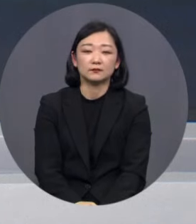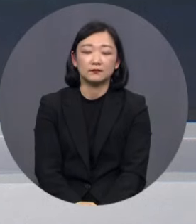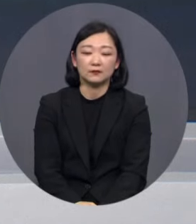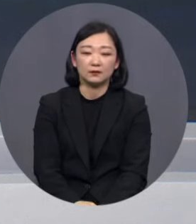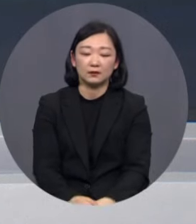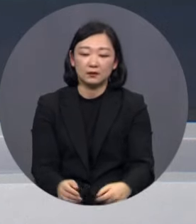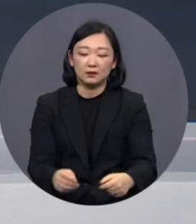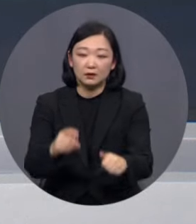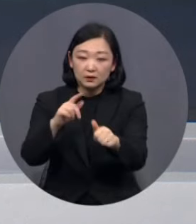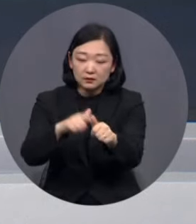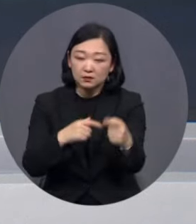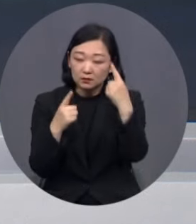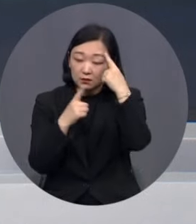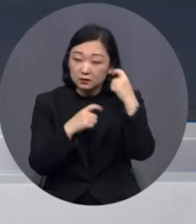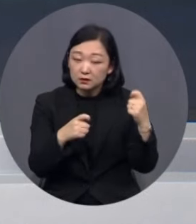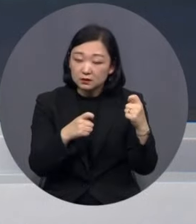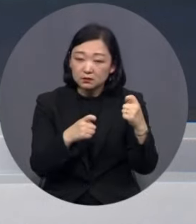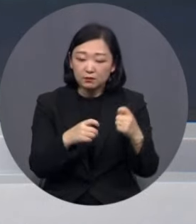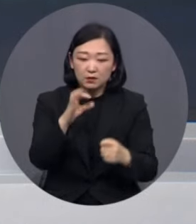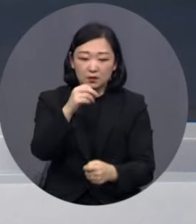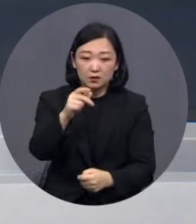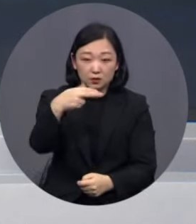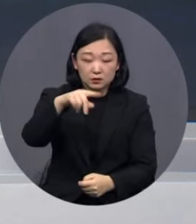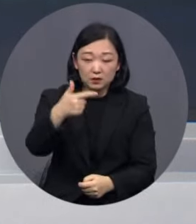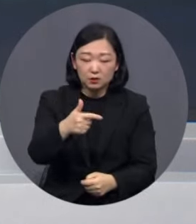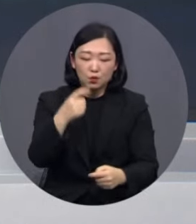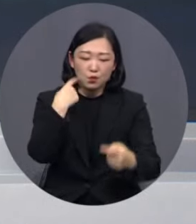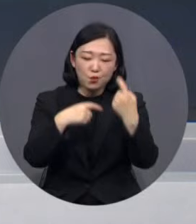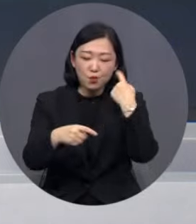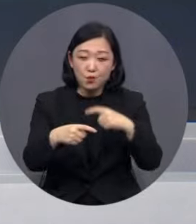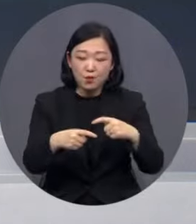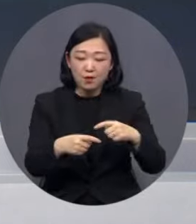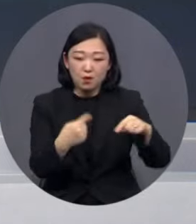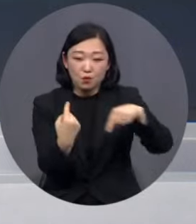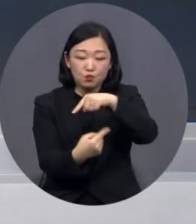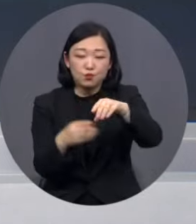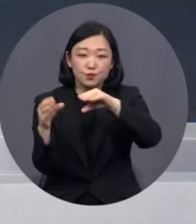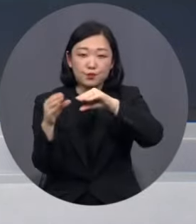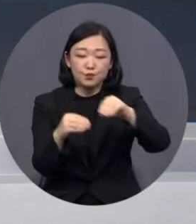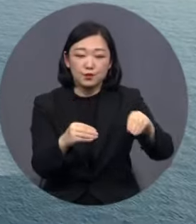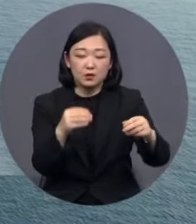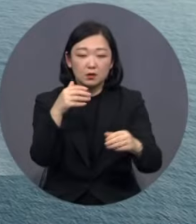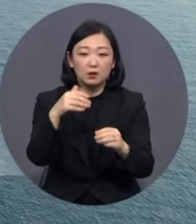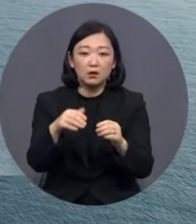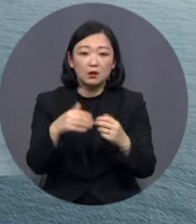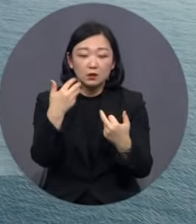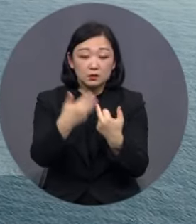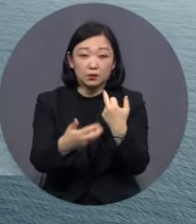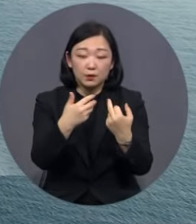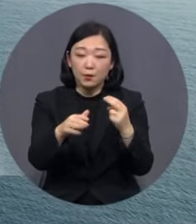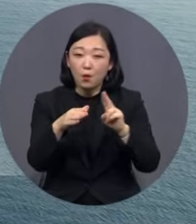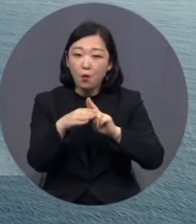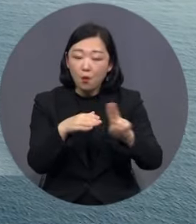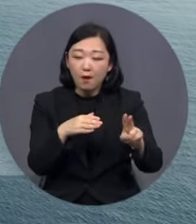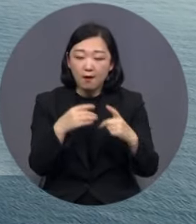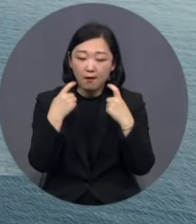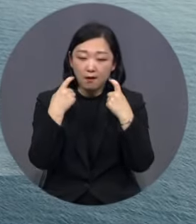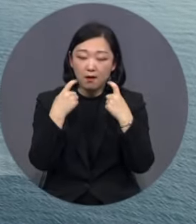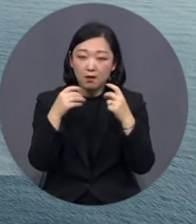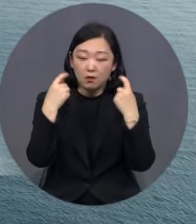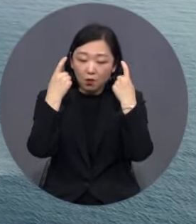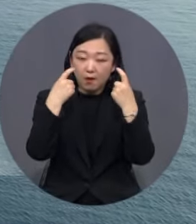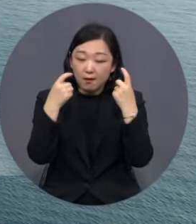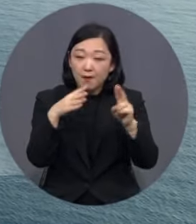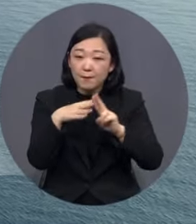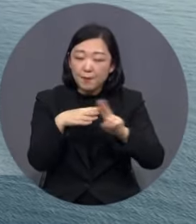천연기념물인 연산호 군락을 훼손해 운항이 중단된 서귀포 관광잠수함 업체가 항로를 변경에 허가를